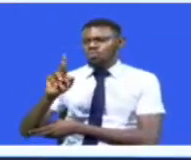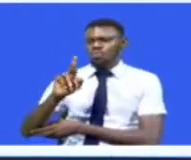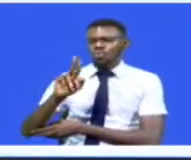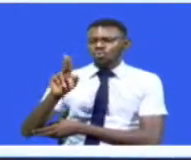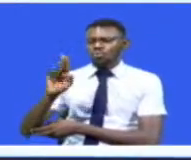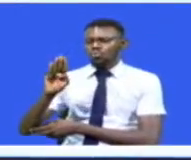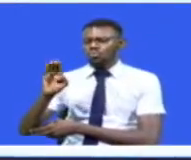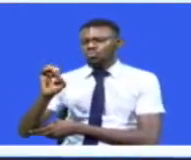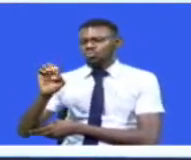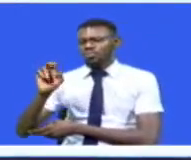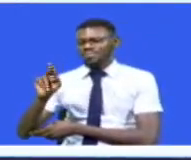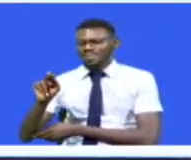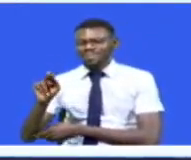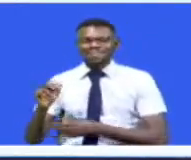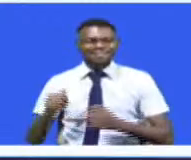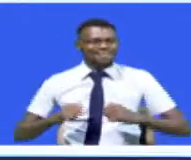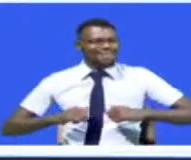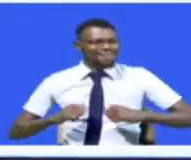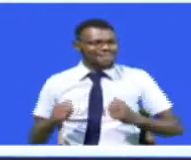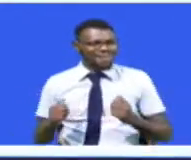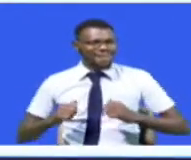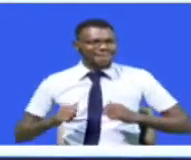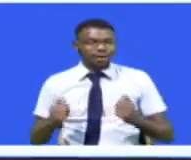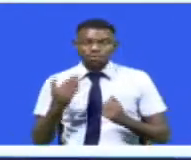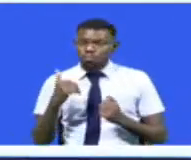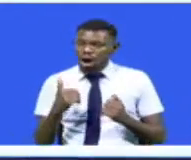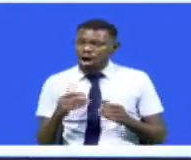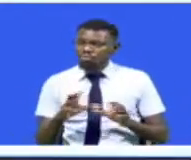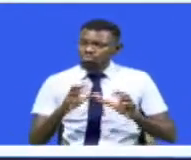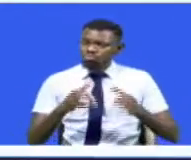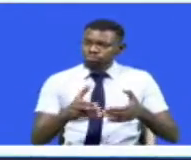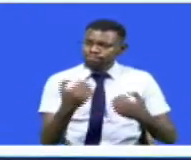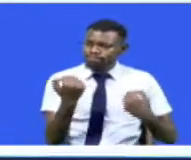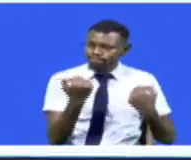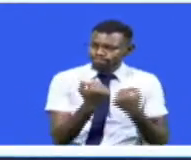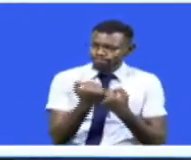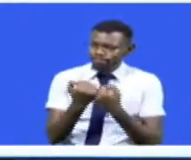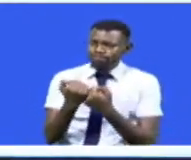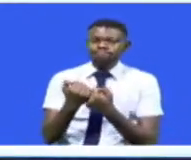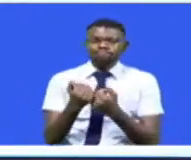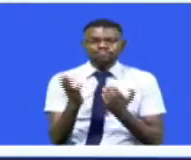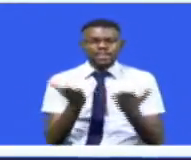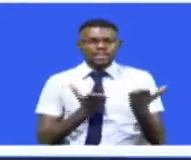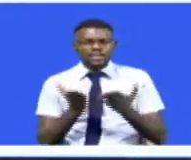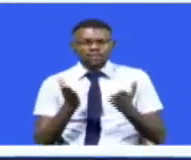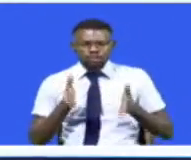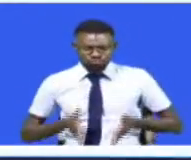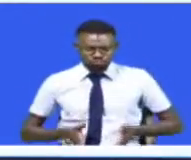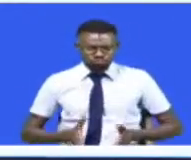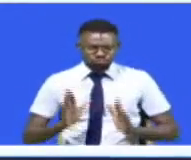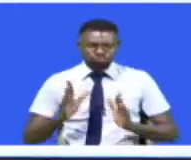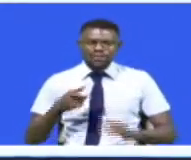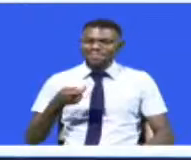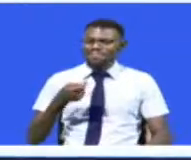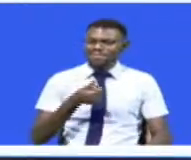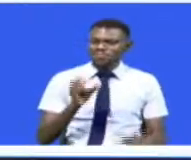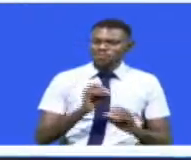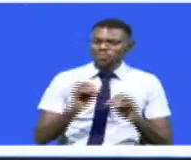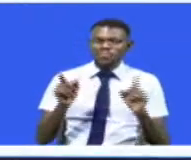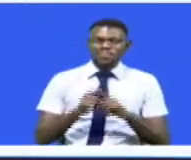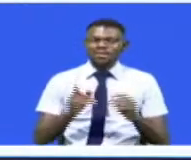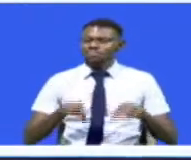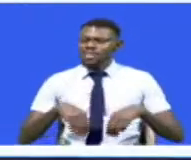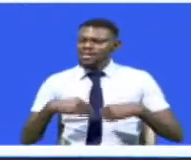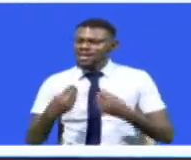ya kutabasamu baada ya Wahisani kujitokeza na kutoa huduma ya kujifungua bila malipo na kutoa bidhaa zingine